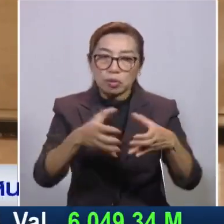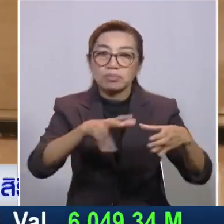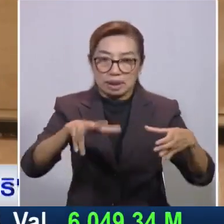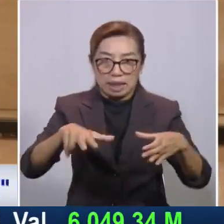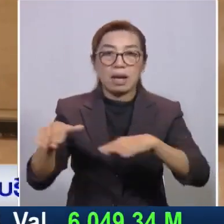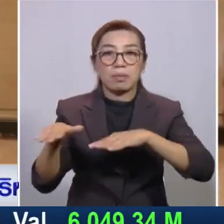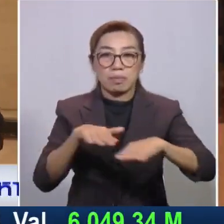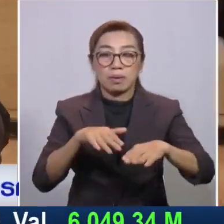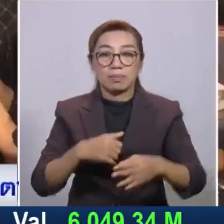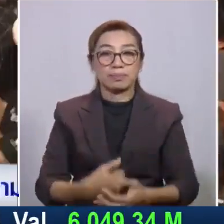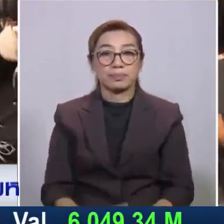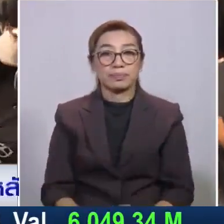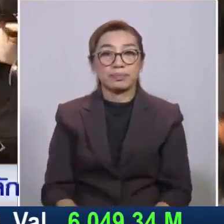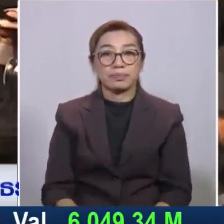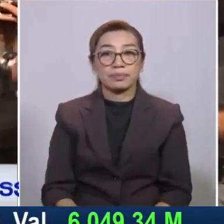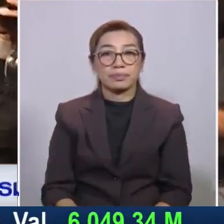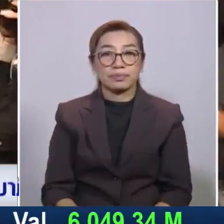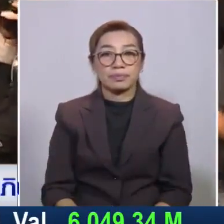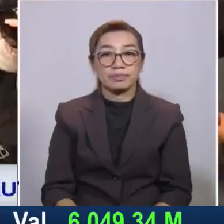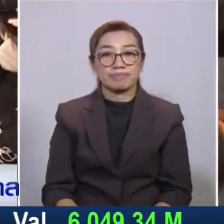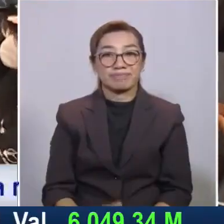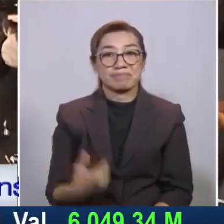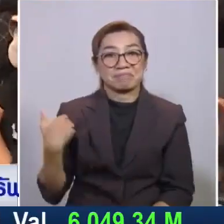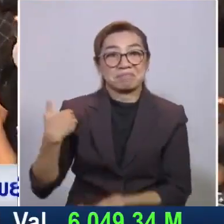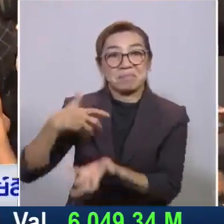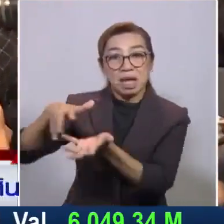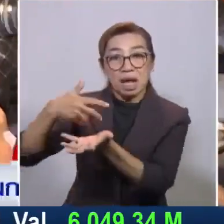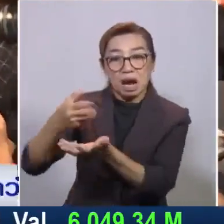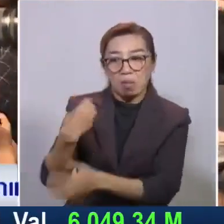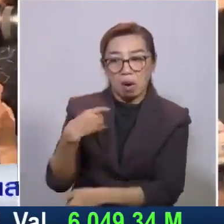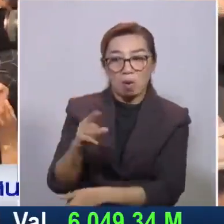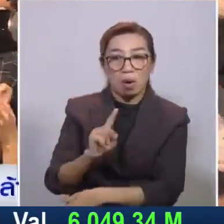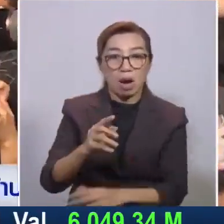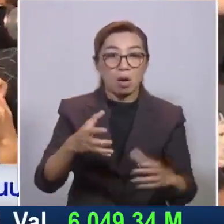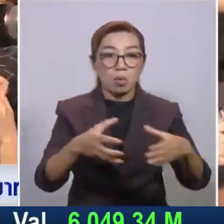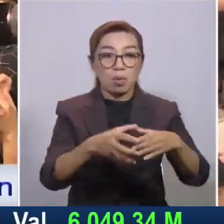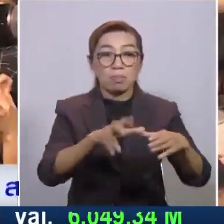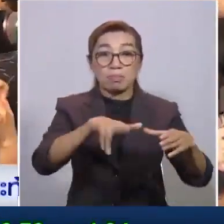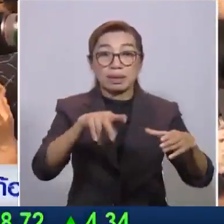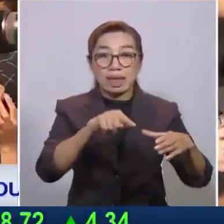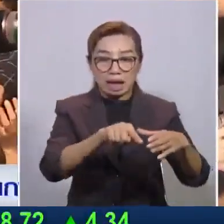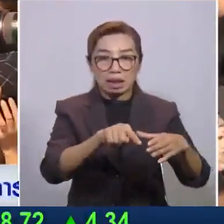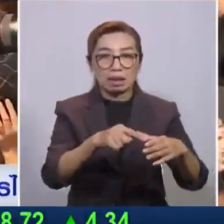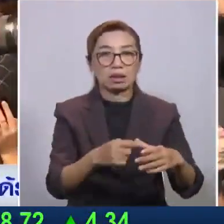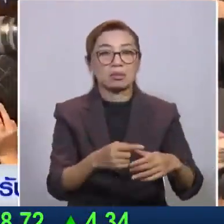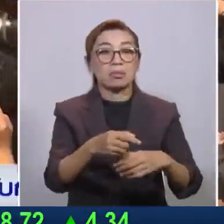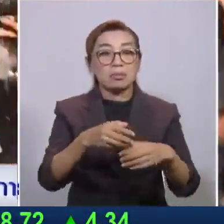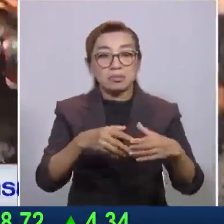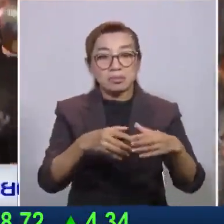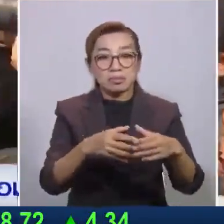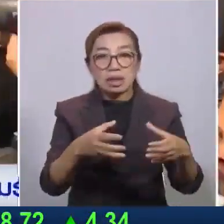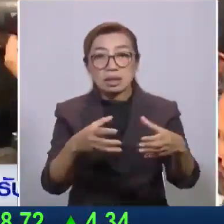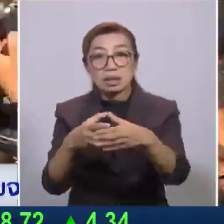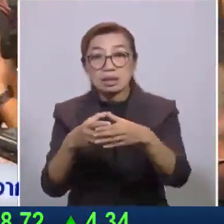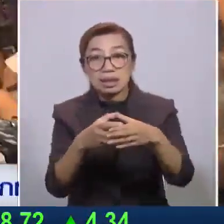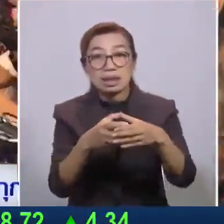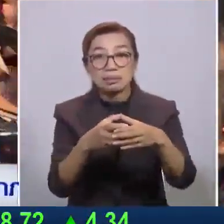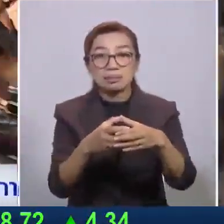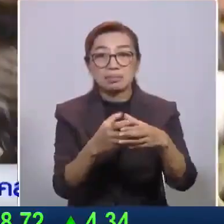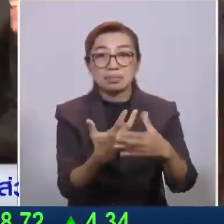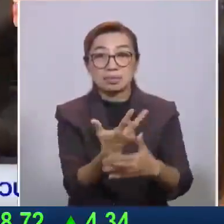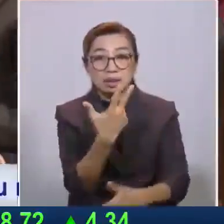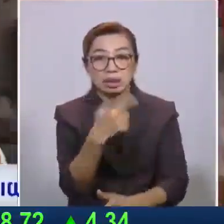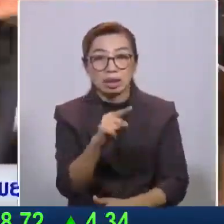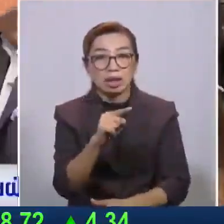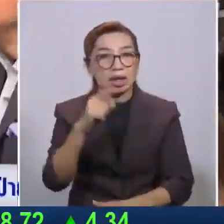ค่ะมีรายงานเข้ามานะคะว่าพรรคเพื่อไทยเนี่ยโดยทีมเจรจาจัดตั้งรัฐบาลของพรรคเพื่อไทยประ